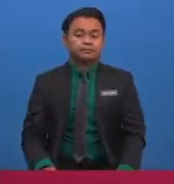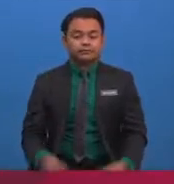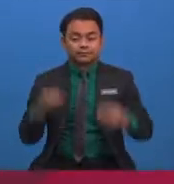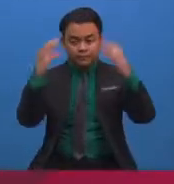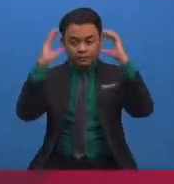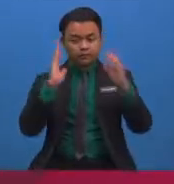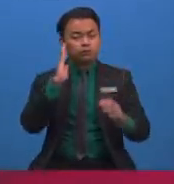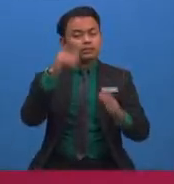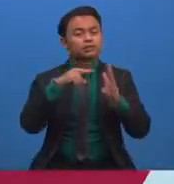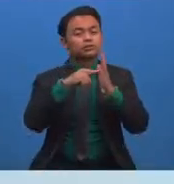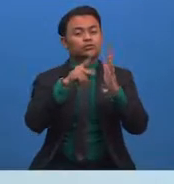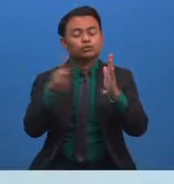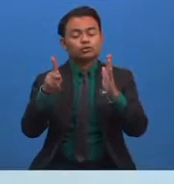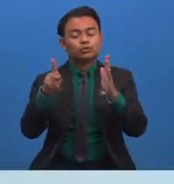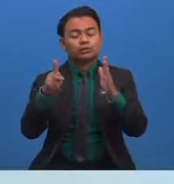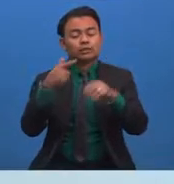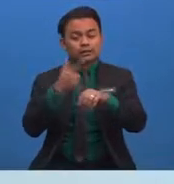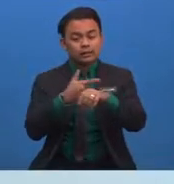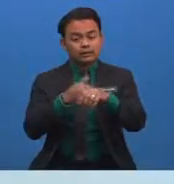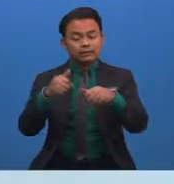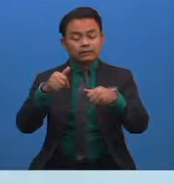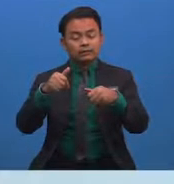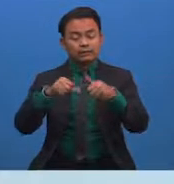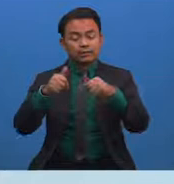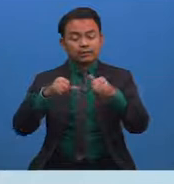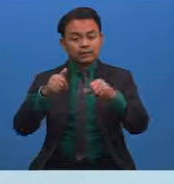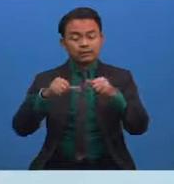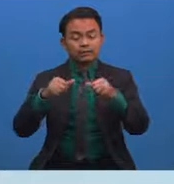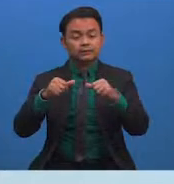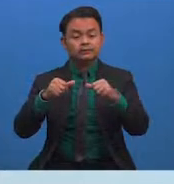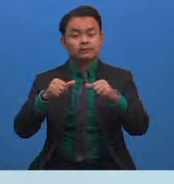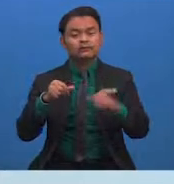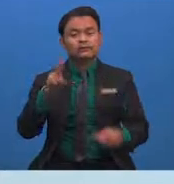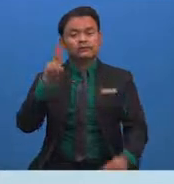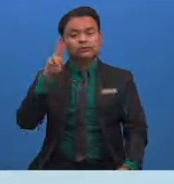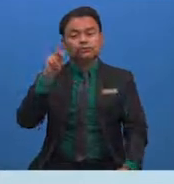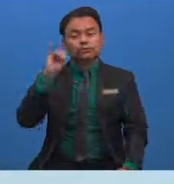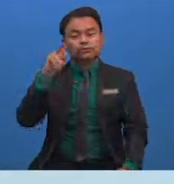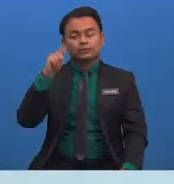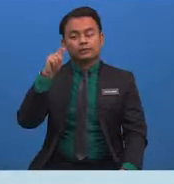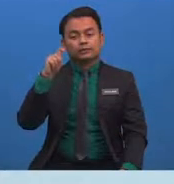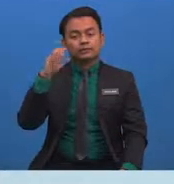tunjukkan latihan amali bagi unit CU02 iaitu cooking teknik.